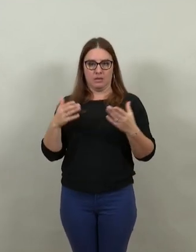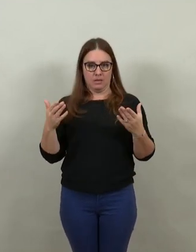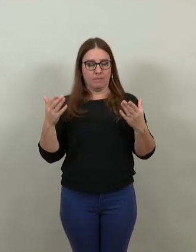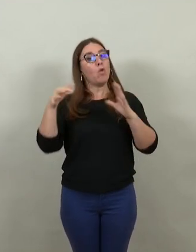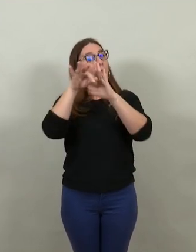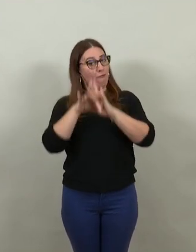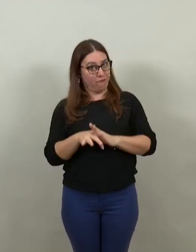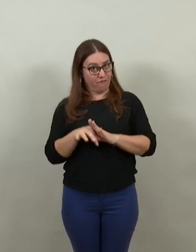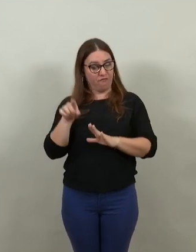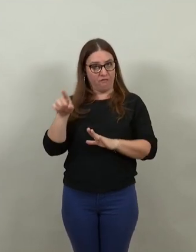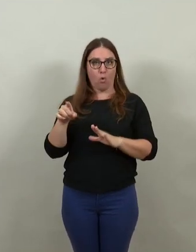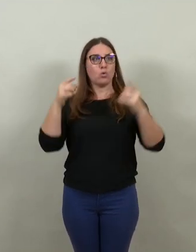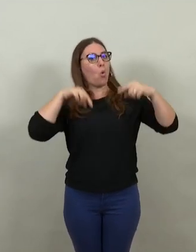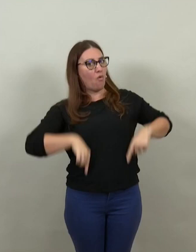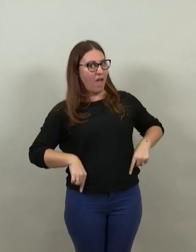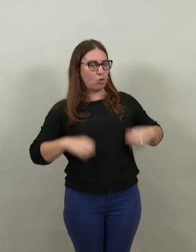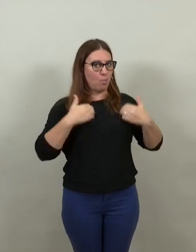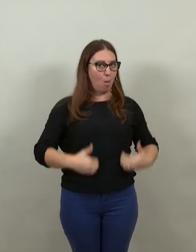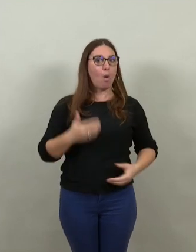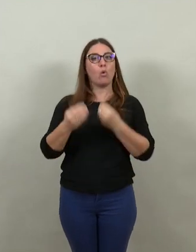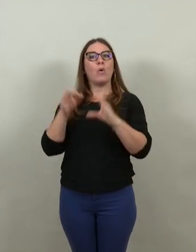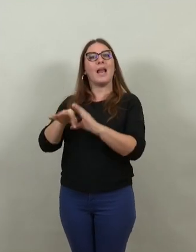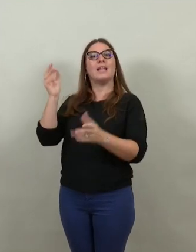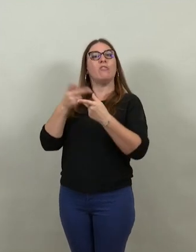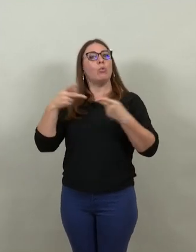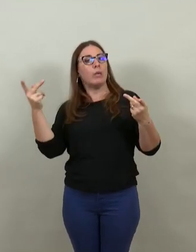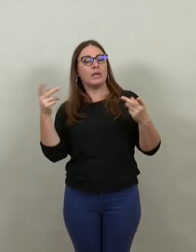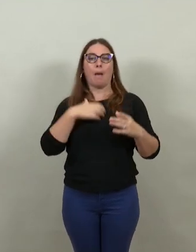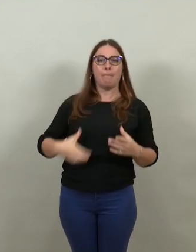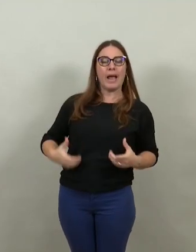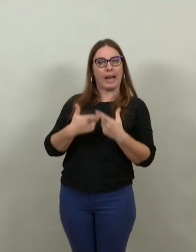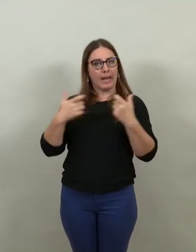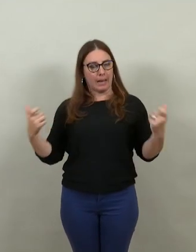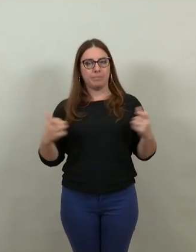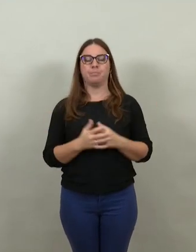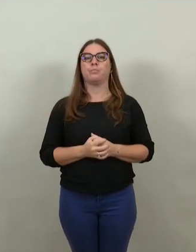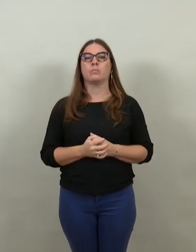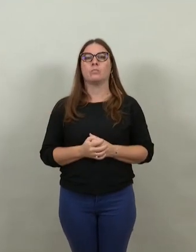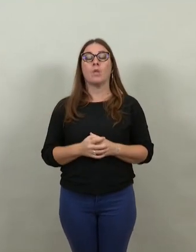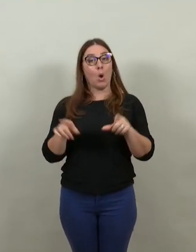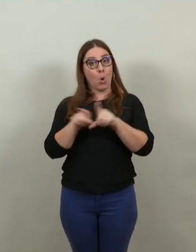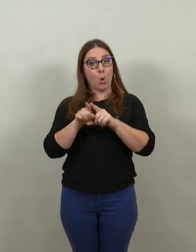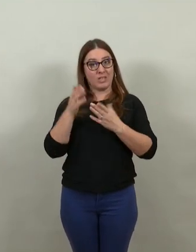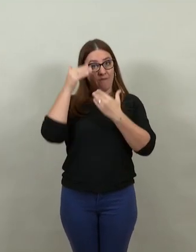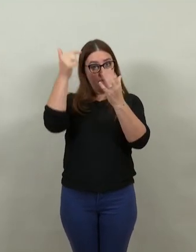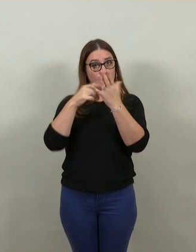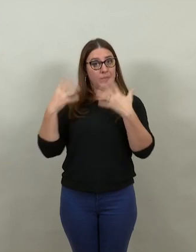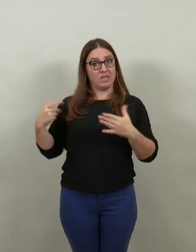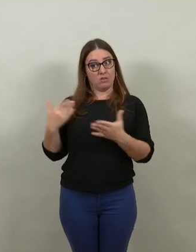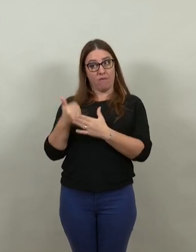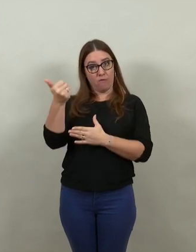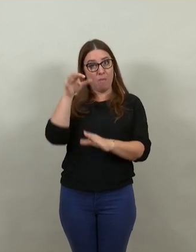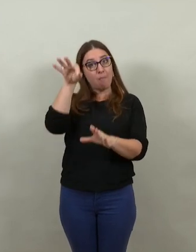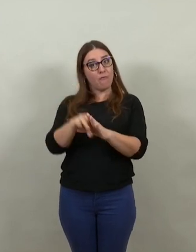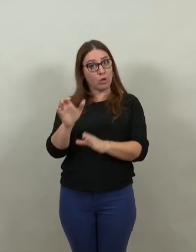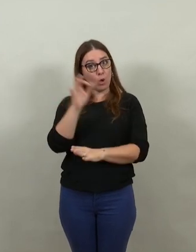don donc de membres du gouvernement ou un mandat électif public au moment des faits il demandait également toujours ce vœux de 2019 que vous avez voté à